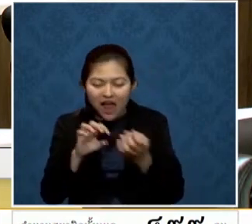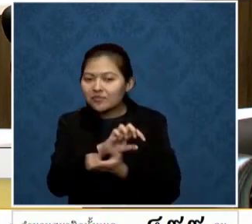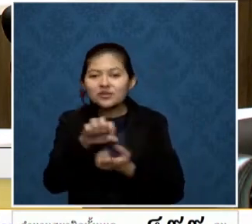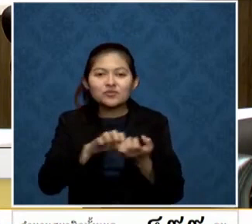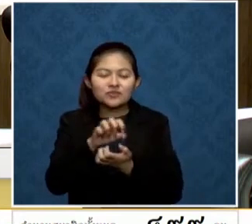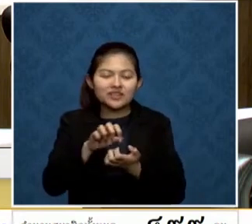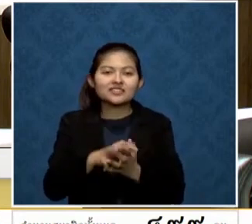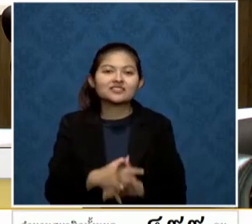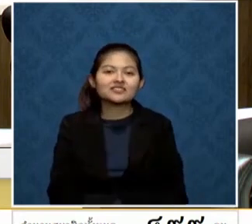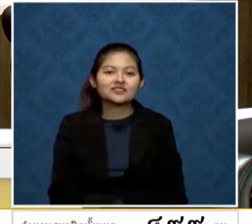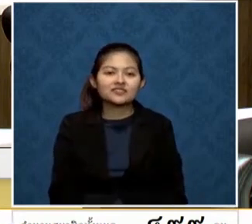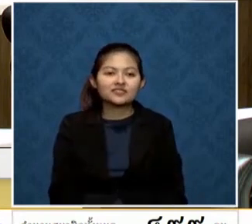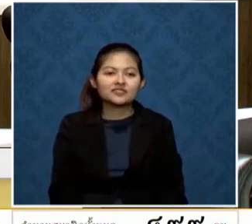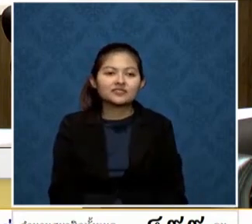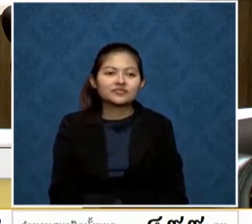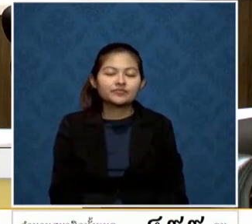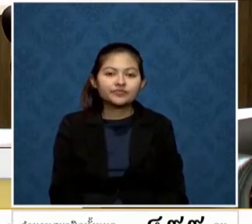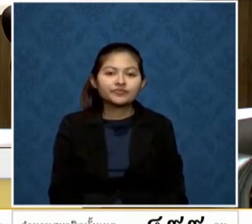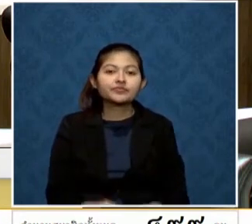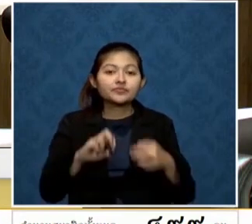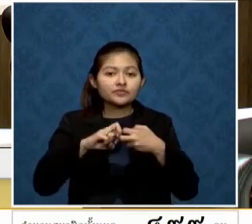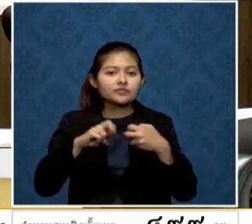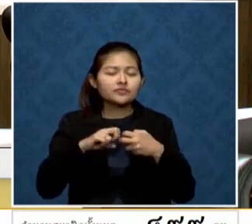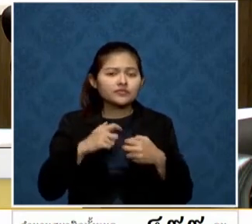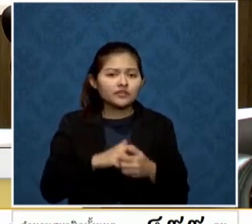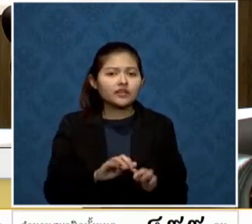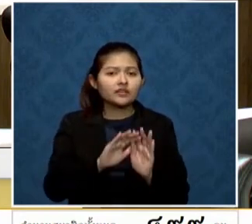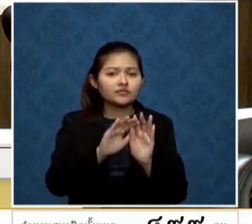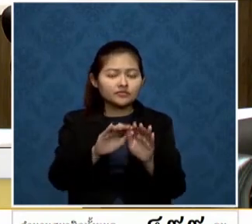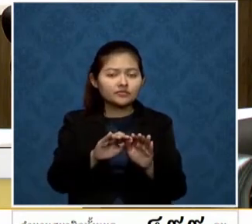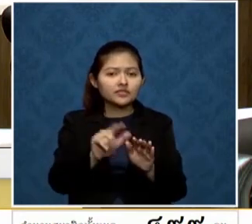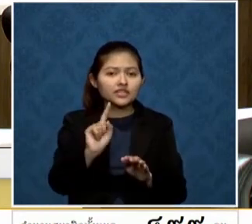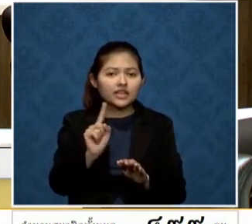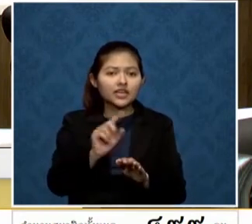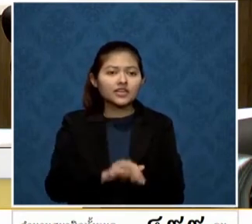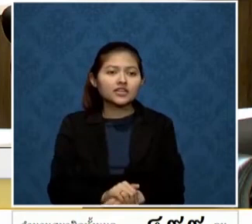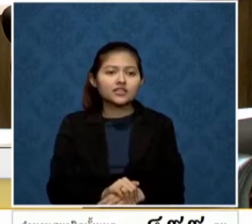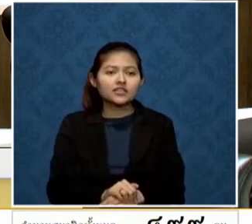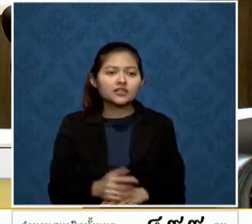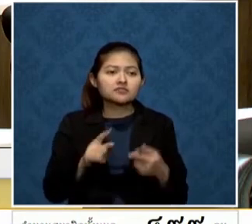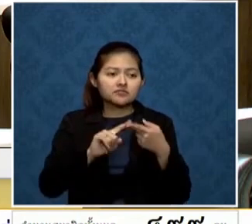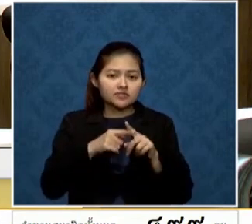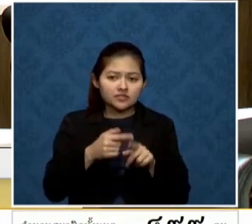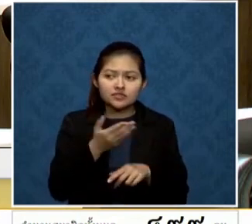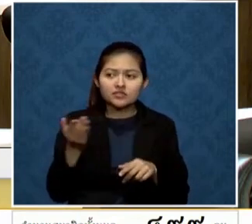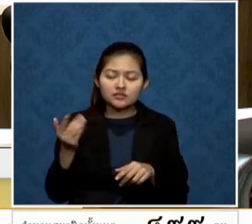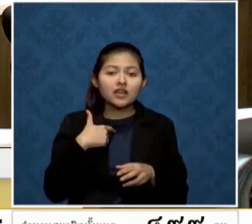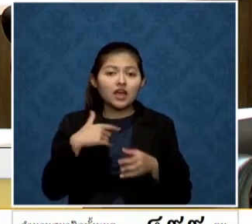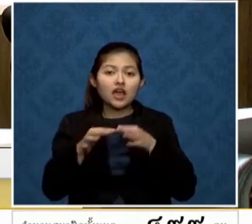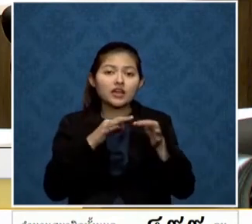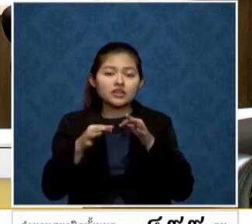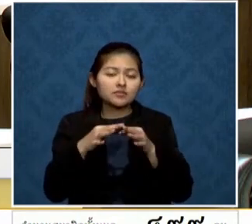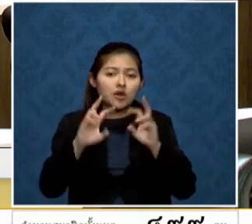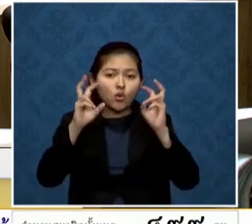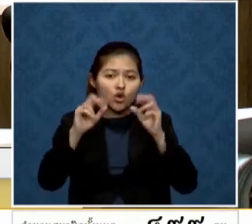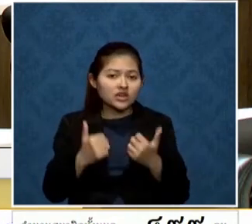แล้วครับนะครับมีปัญหาที่อยากจะบอกต่ออีกเช่นกันครับท่านประธานแล้วก็ผมดูแล้วนะเพื่อนสมาชิกที่ผ่านมายังไม่มีใครอภิปรายถึง